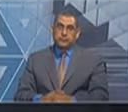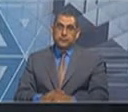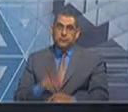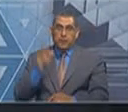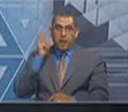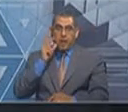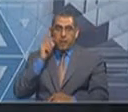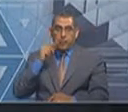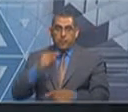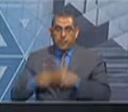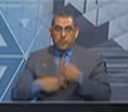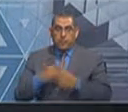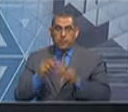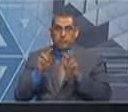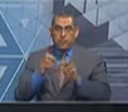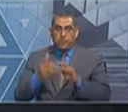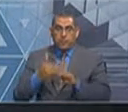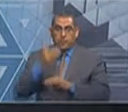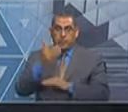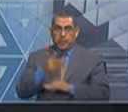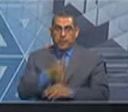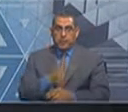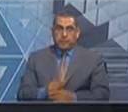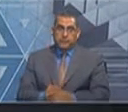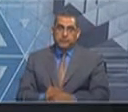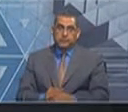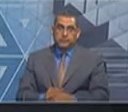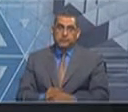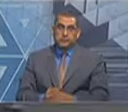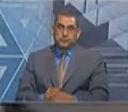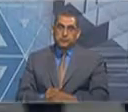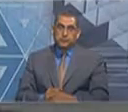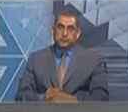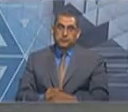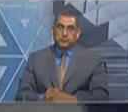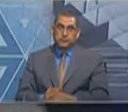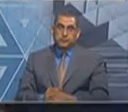نشرتنا متواصلة معكم وفيها بعد الفاصل.